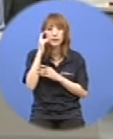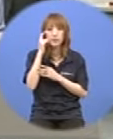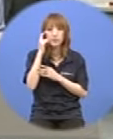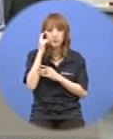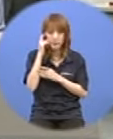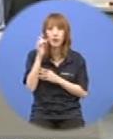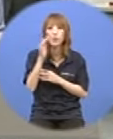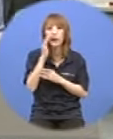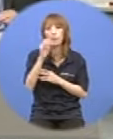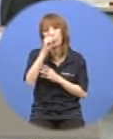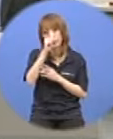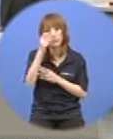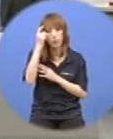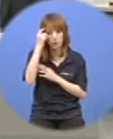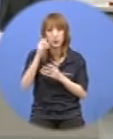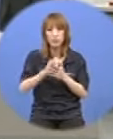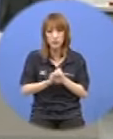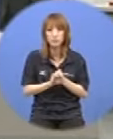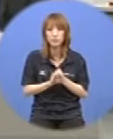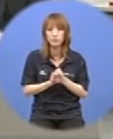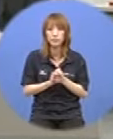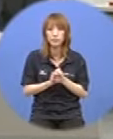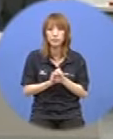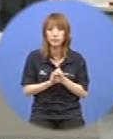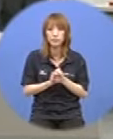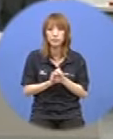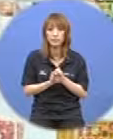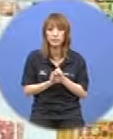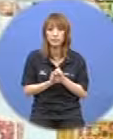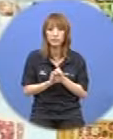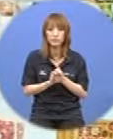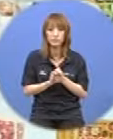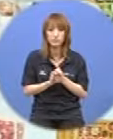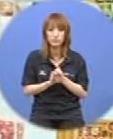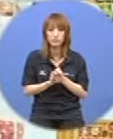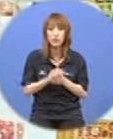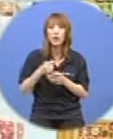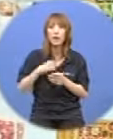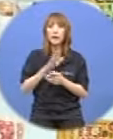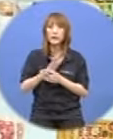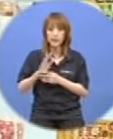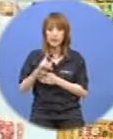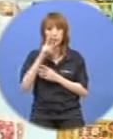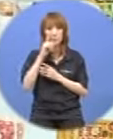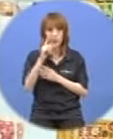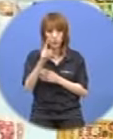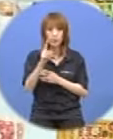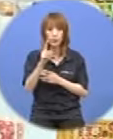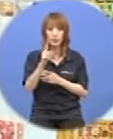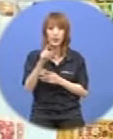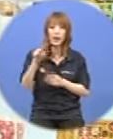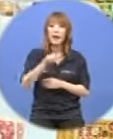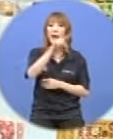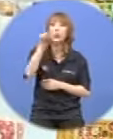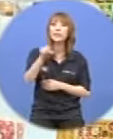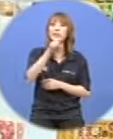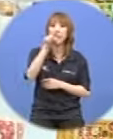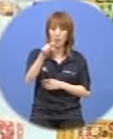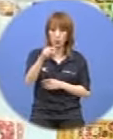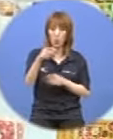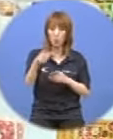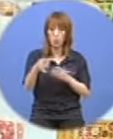というふうに思いますね。 そうですね、はい、よく私たちが見かける香取線香のパッケージ